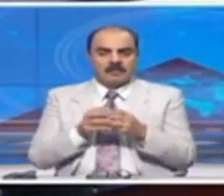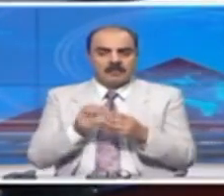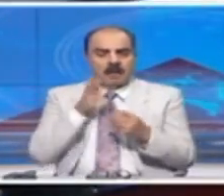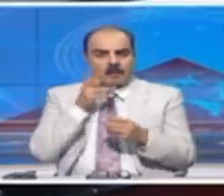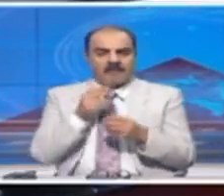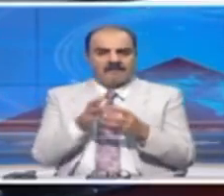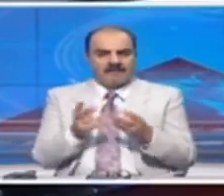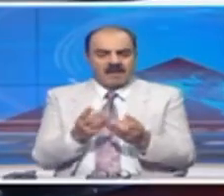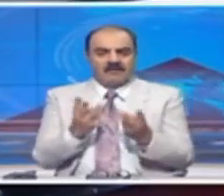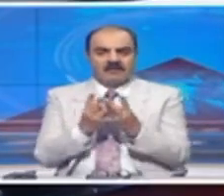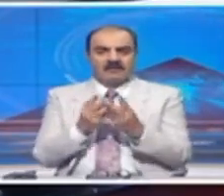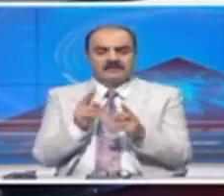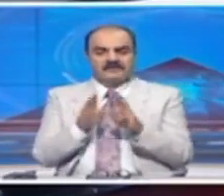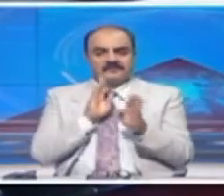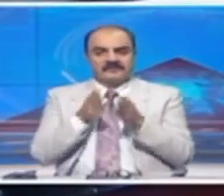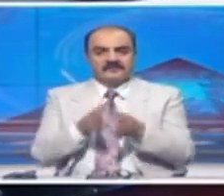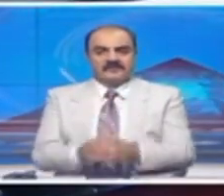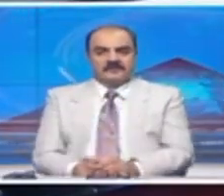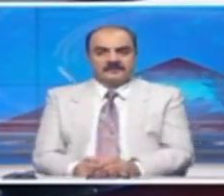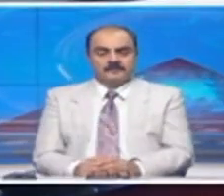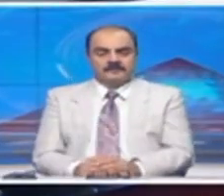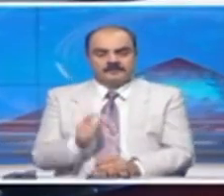masbiru.eg عنواننا الإلكتروني.